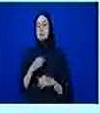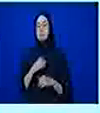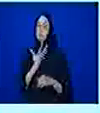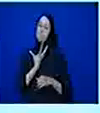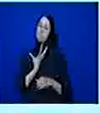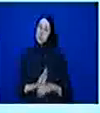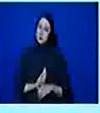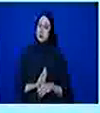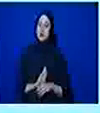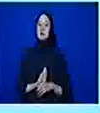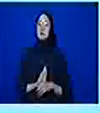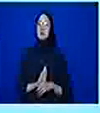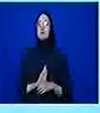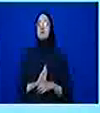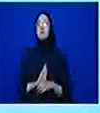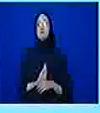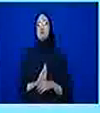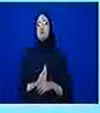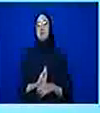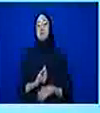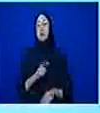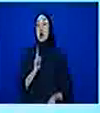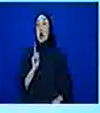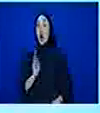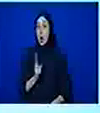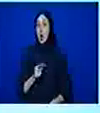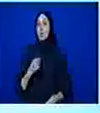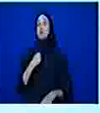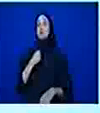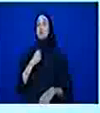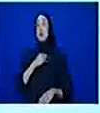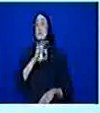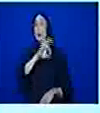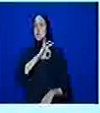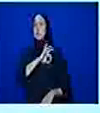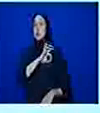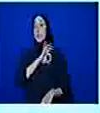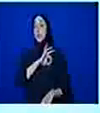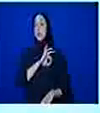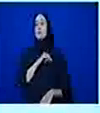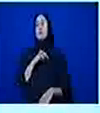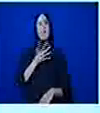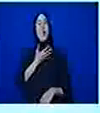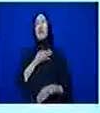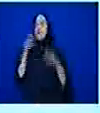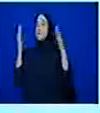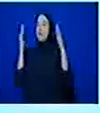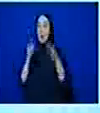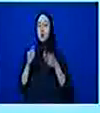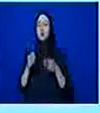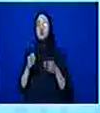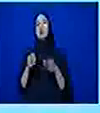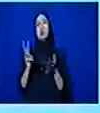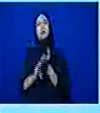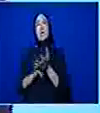prihatin, dan saya akan, kalau seandainya saya memimpin, saya akan benar-benar fokus untuk mencari jalan